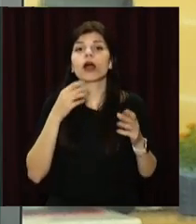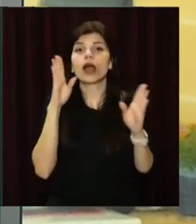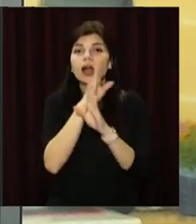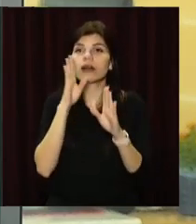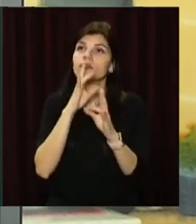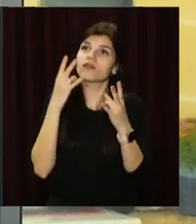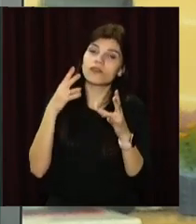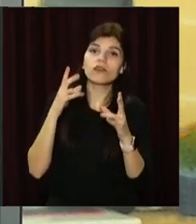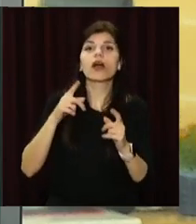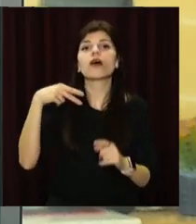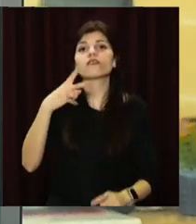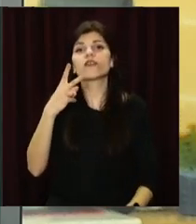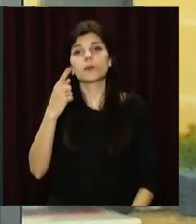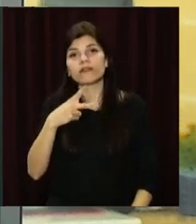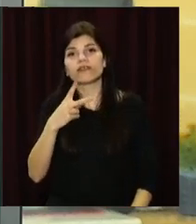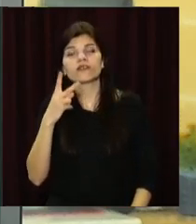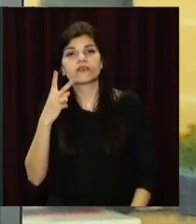до екологічної на